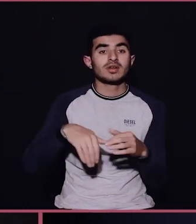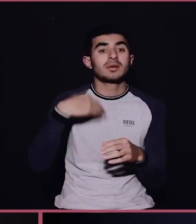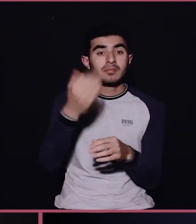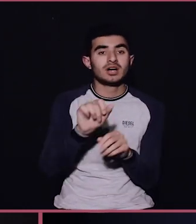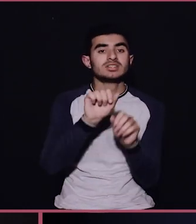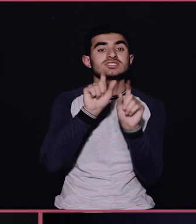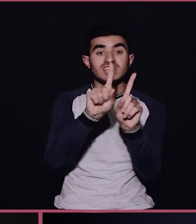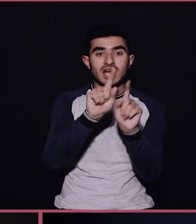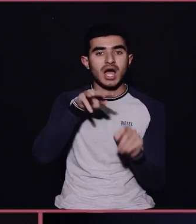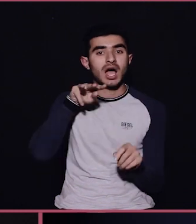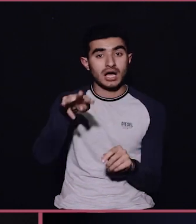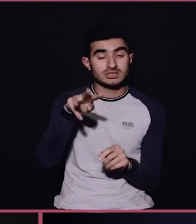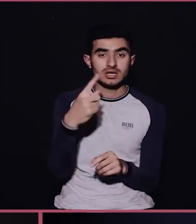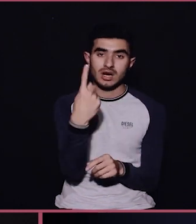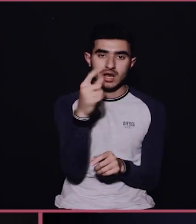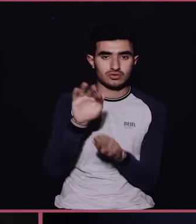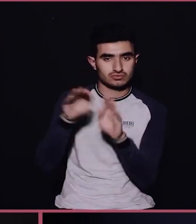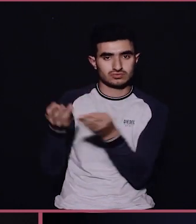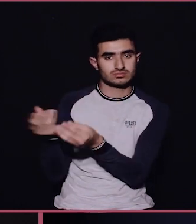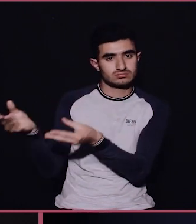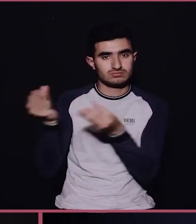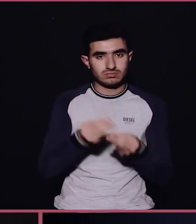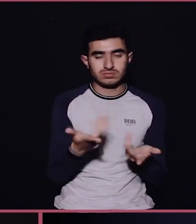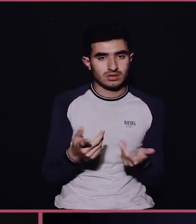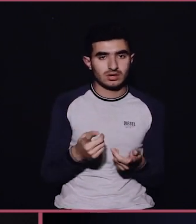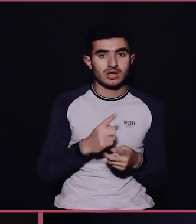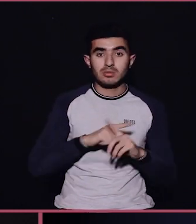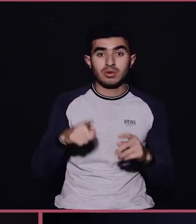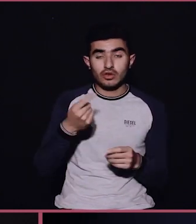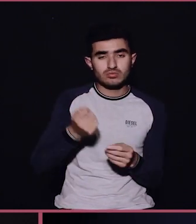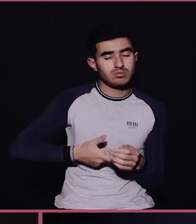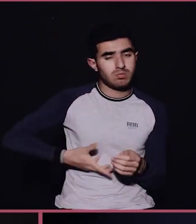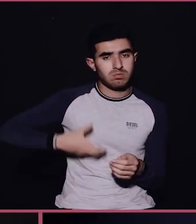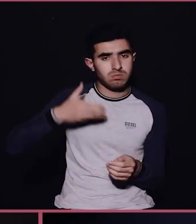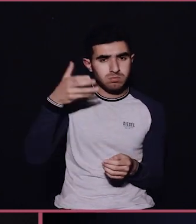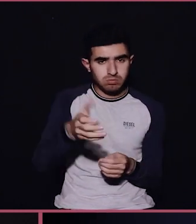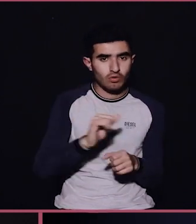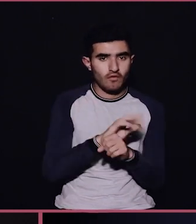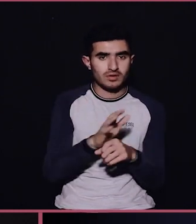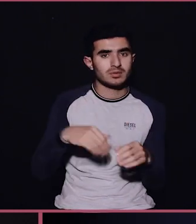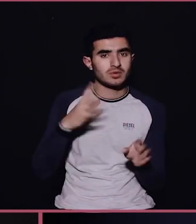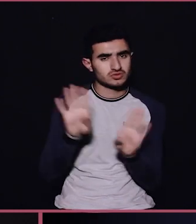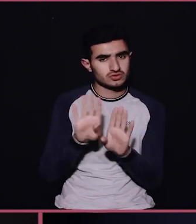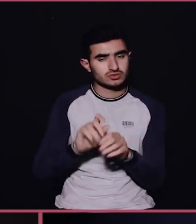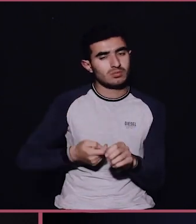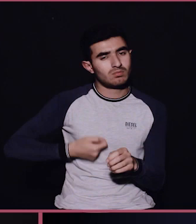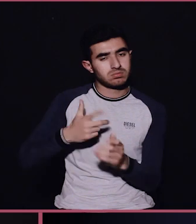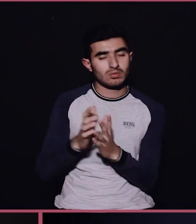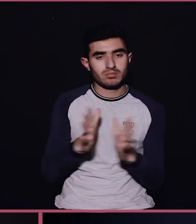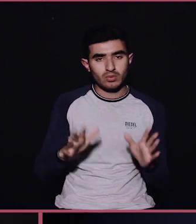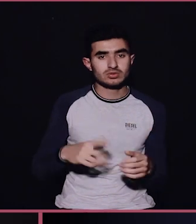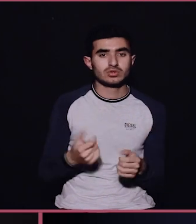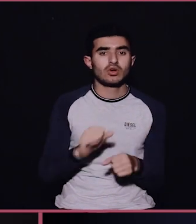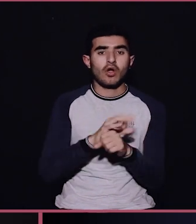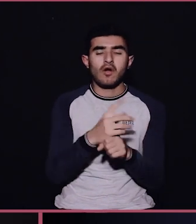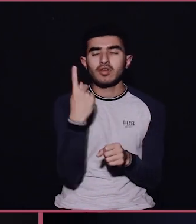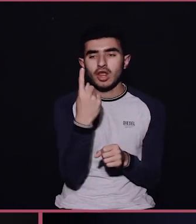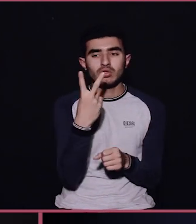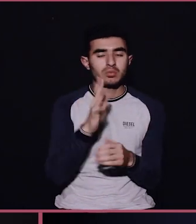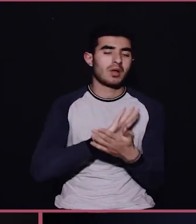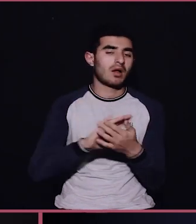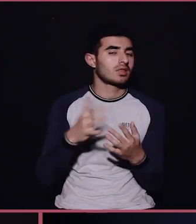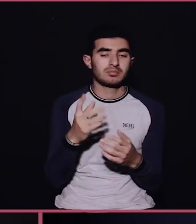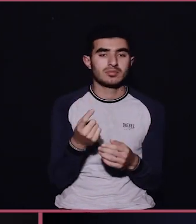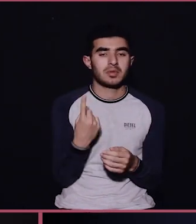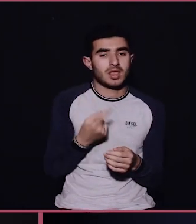ایک کنٹینر جو ہم $1,500 میں چارٹر کروا رہے تھے چائنا سے یورپ کے لیے، وہ ہمیں کووڈ کے بعد $11,000 کا مل رہا ہے وہ ایک کنٹینر. اب دس